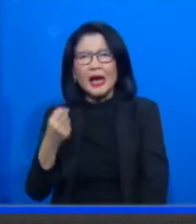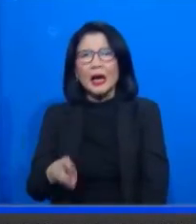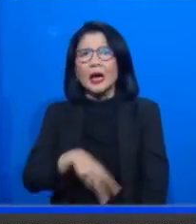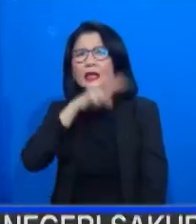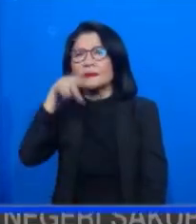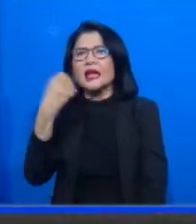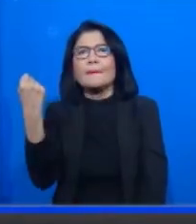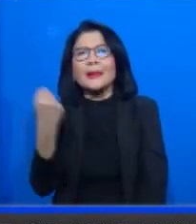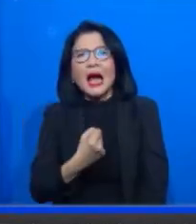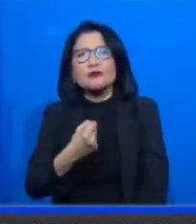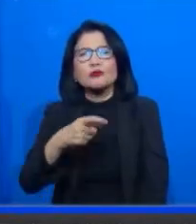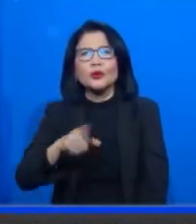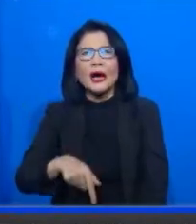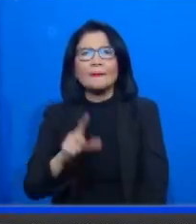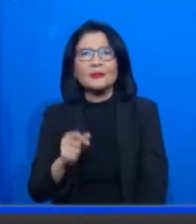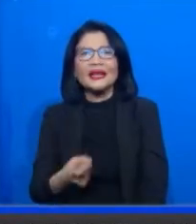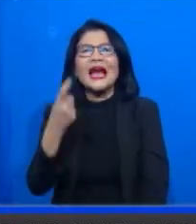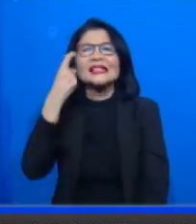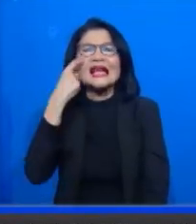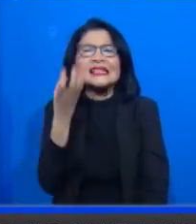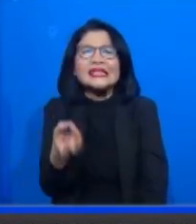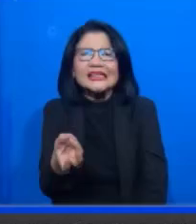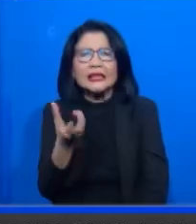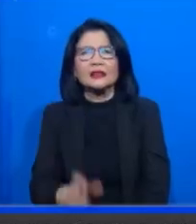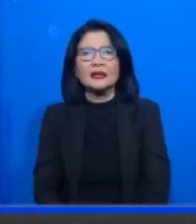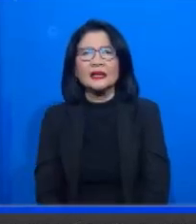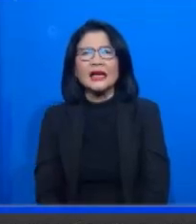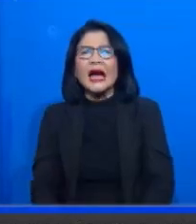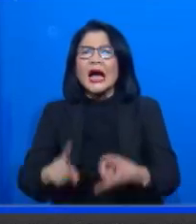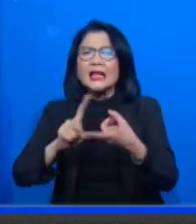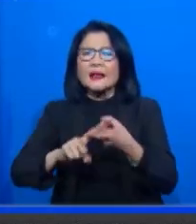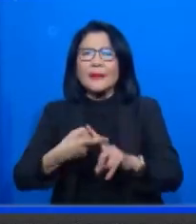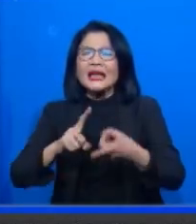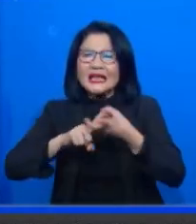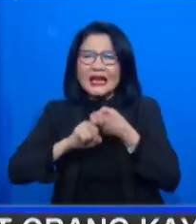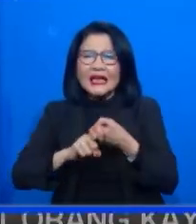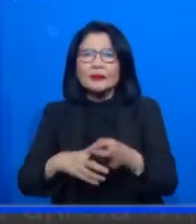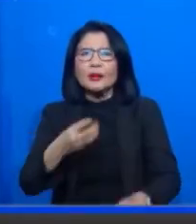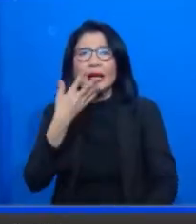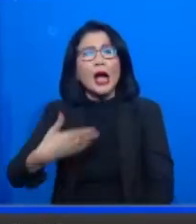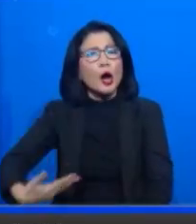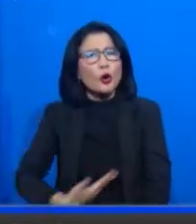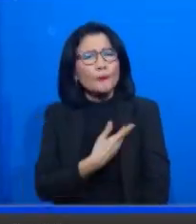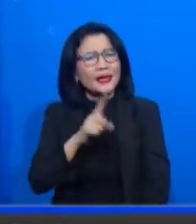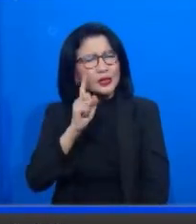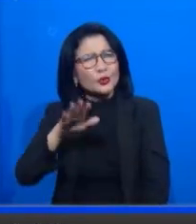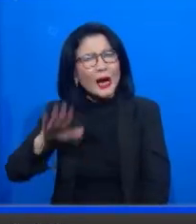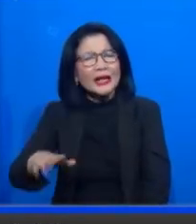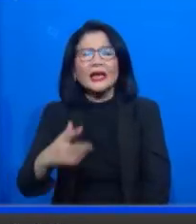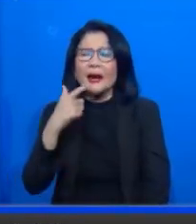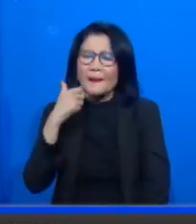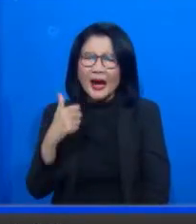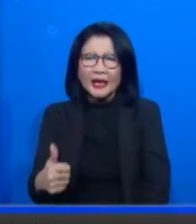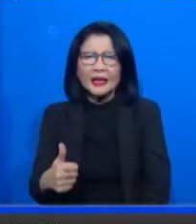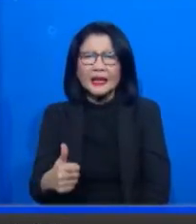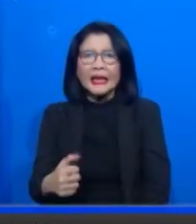sadis ini karena minimnya saksi. Sementara itu sahabat dekat korban menuturkan korban dikenal sebagai anak yang rajin